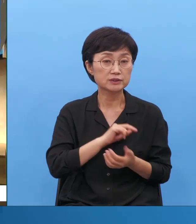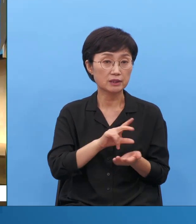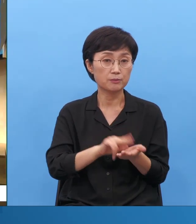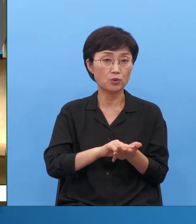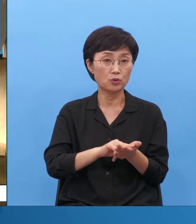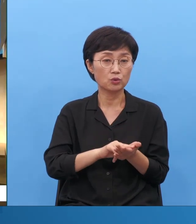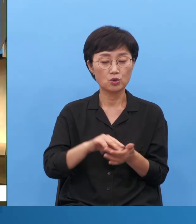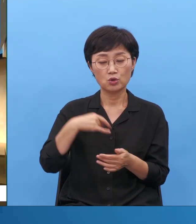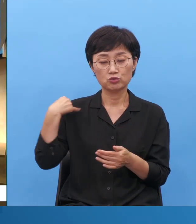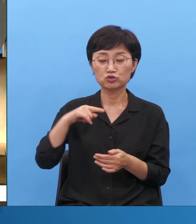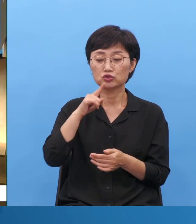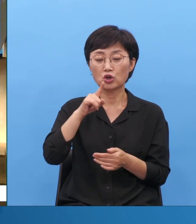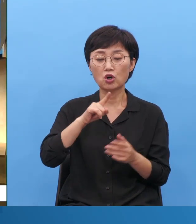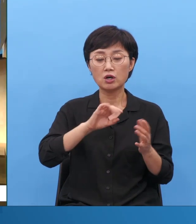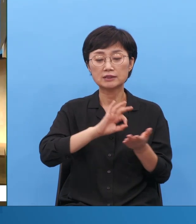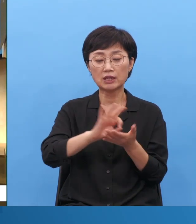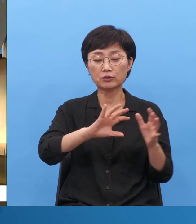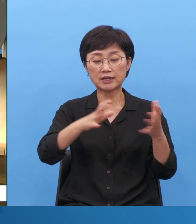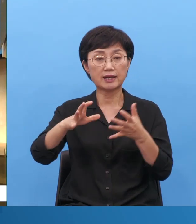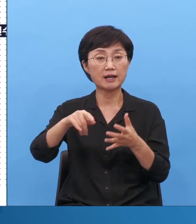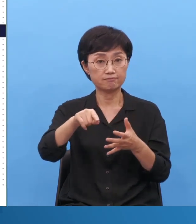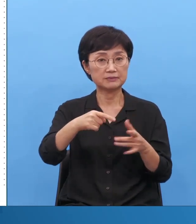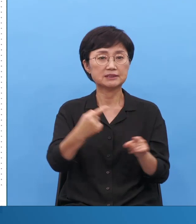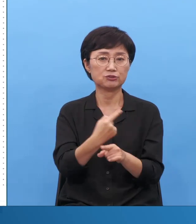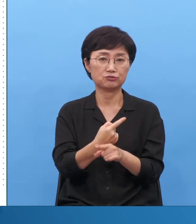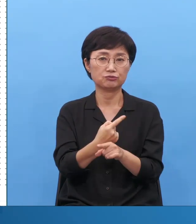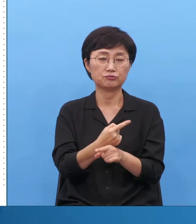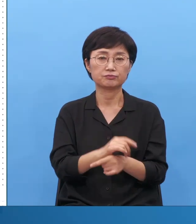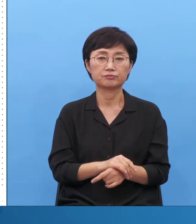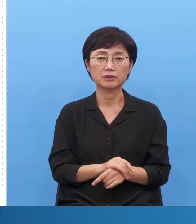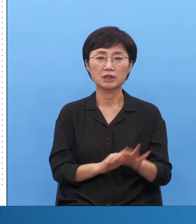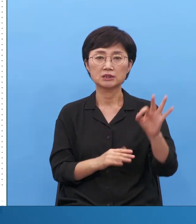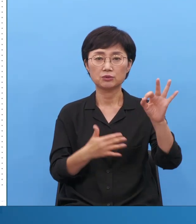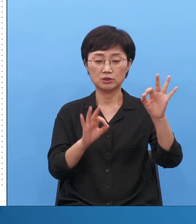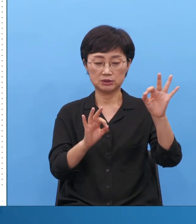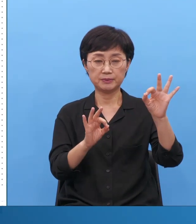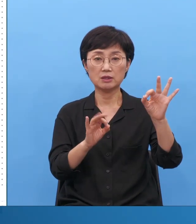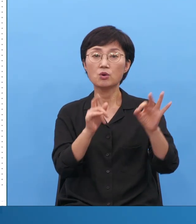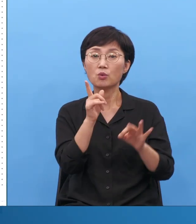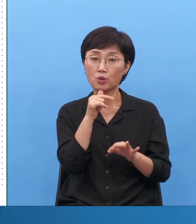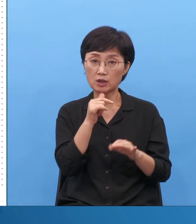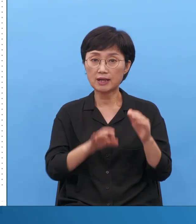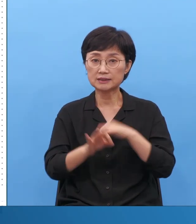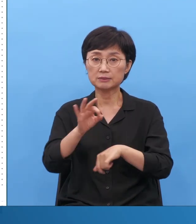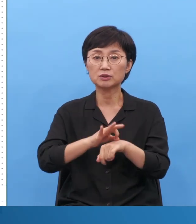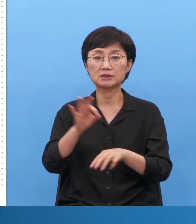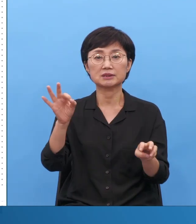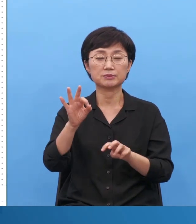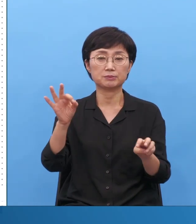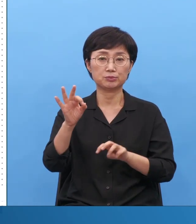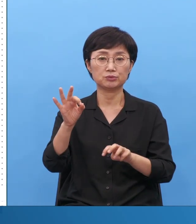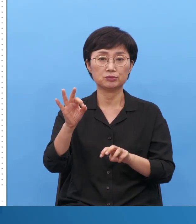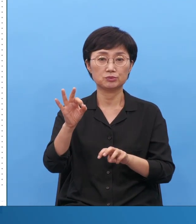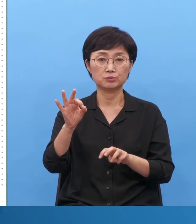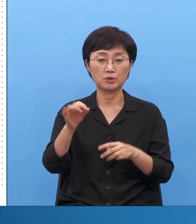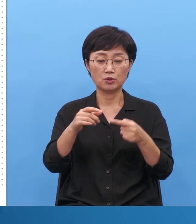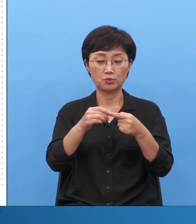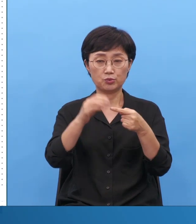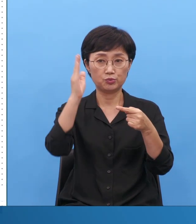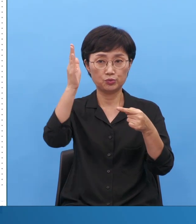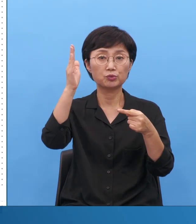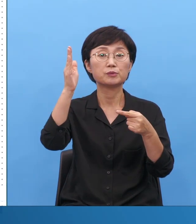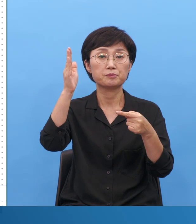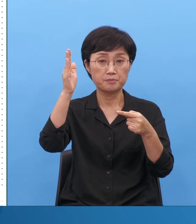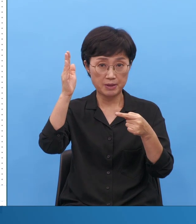중화권을 치유하라라는 주제로 열립니다. 오는 10월 10일 월요일 오전 10시 30분에 1강 말씀이